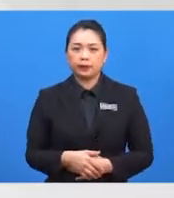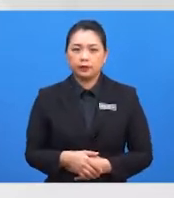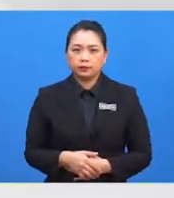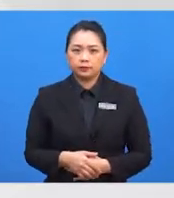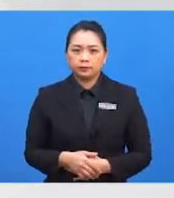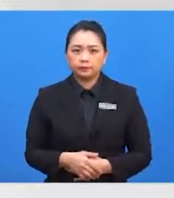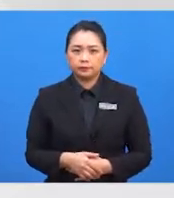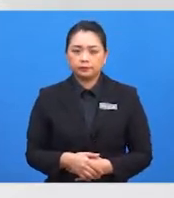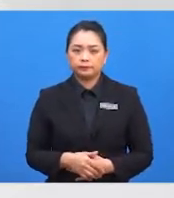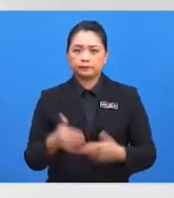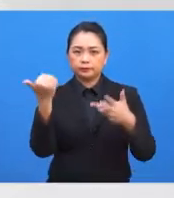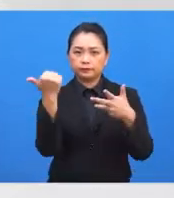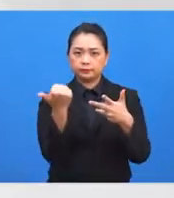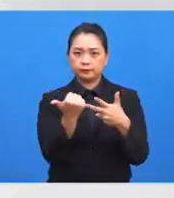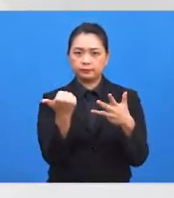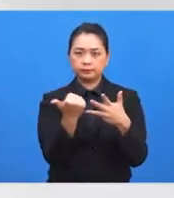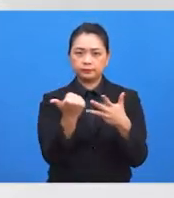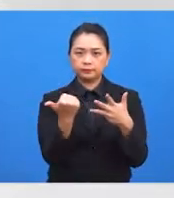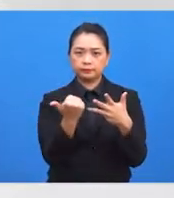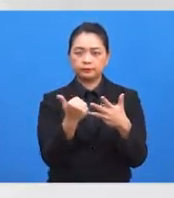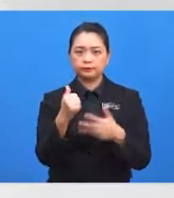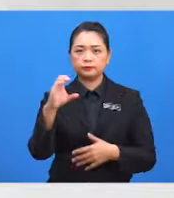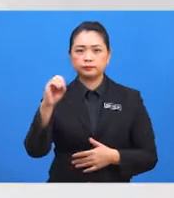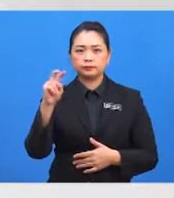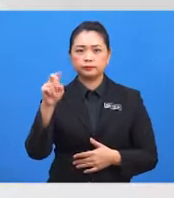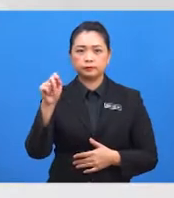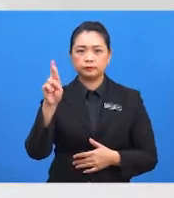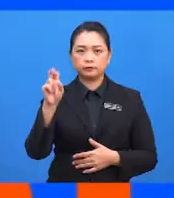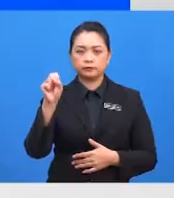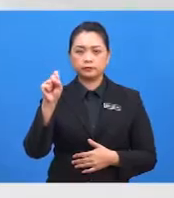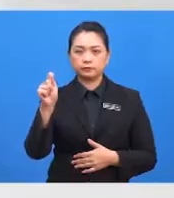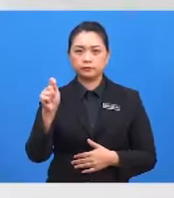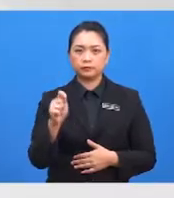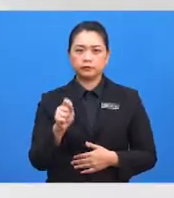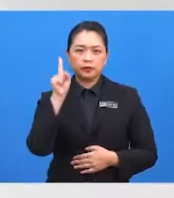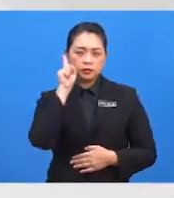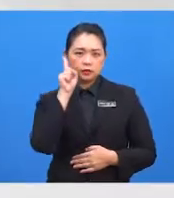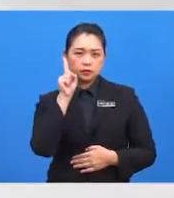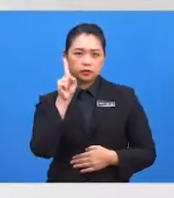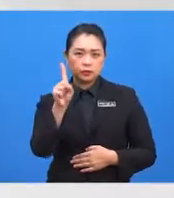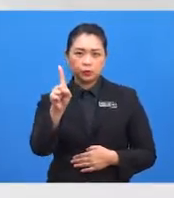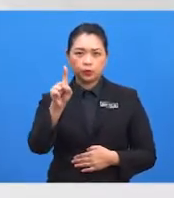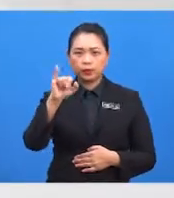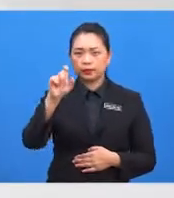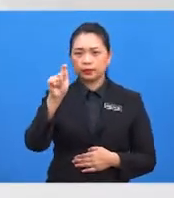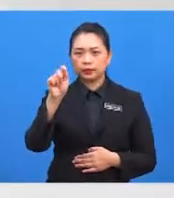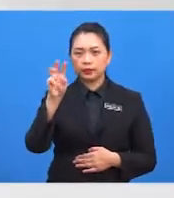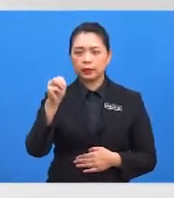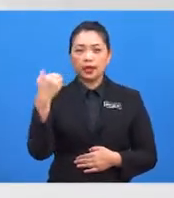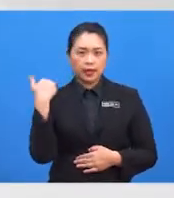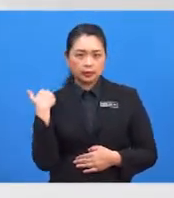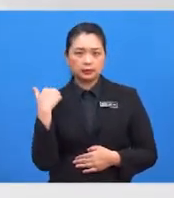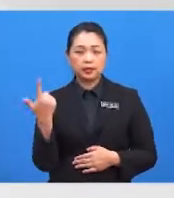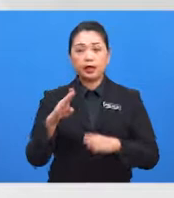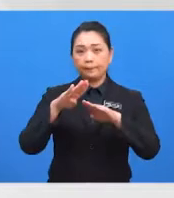konsisten. Yang keempat adalah kontras. Kontras bermaksud satu item adalah berbeza